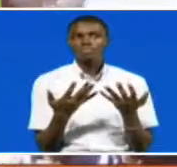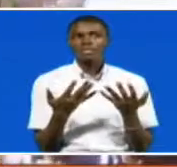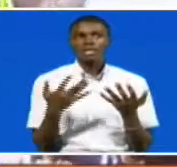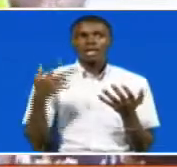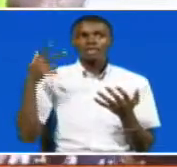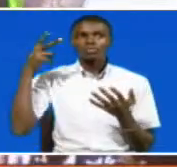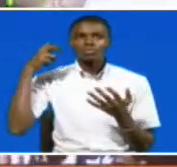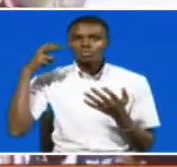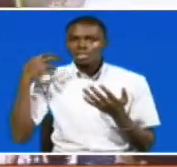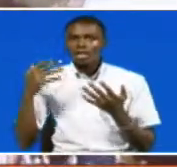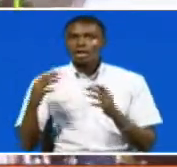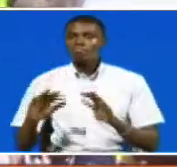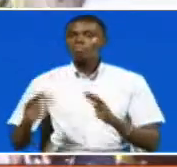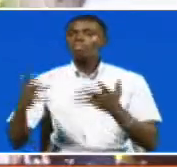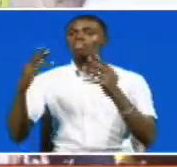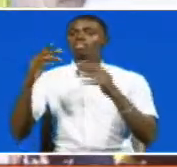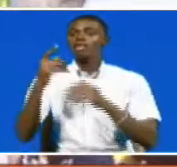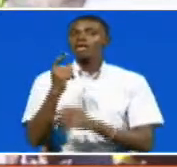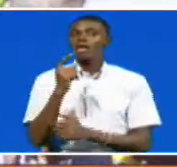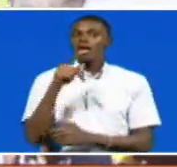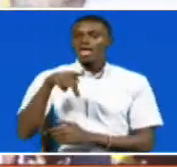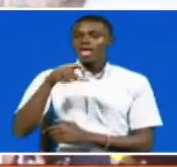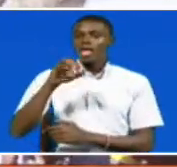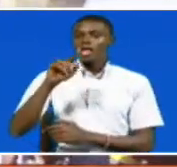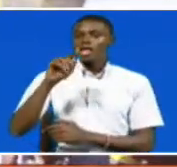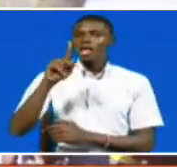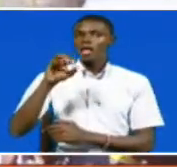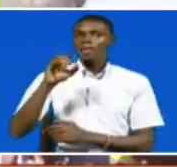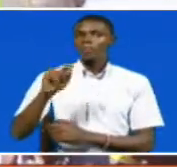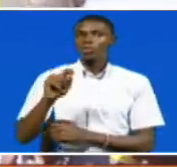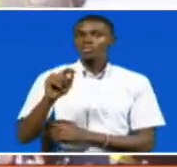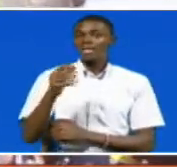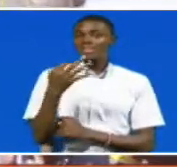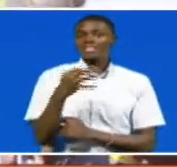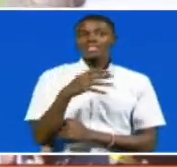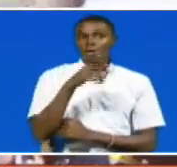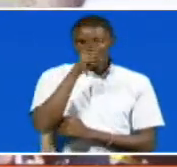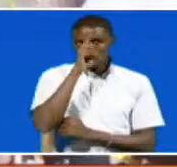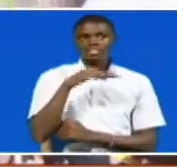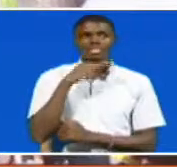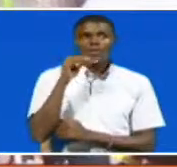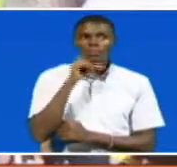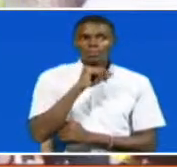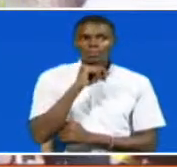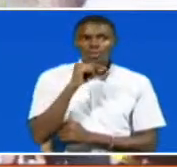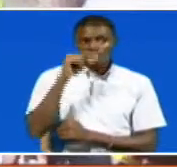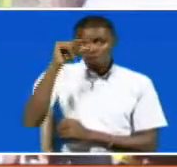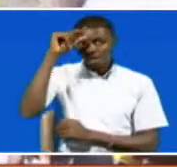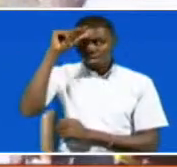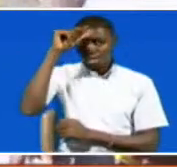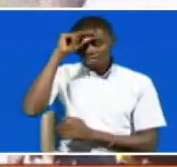hatukusikia manyumba ya pokoti imebaniwa. Saizi hapa mimi nimepoteza askari tatu ambayo